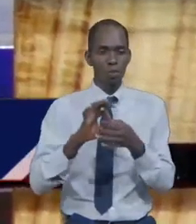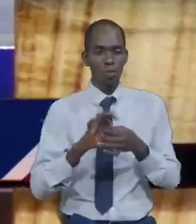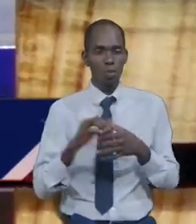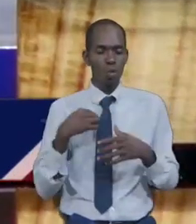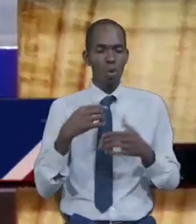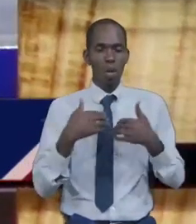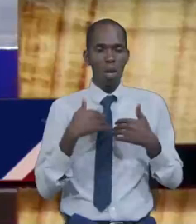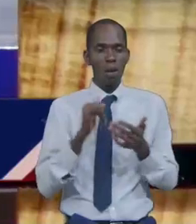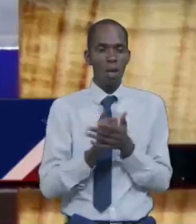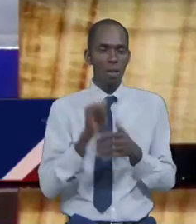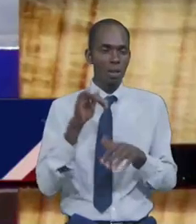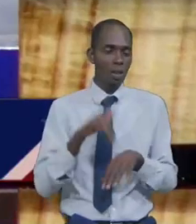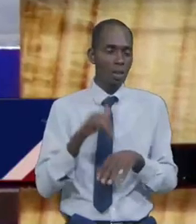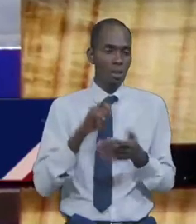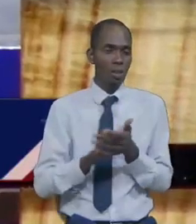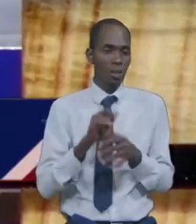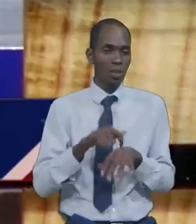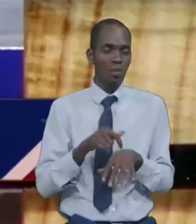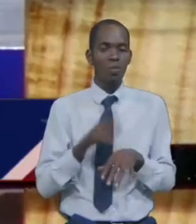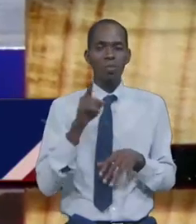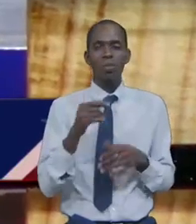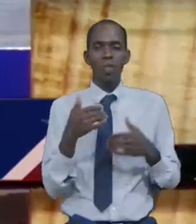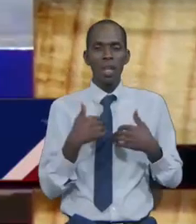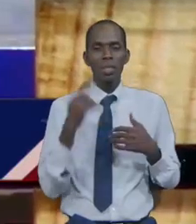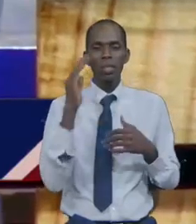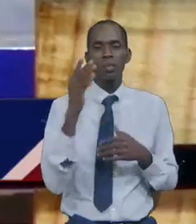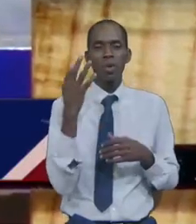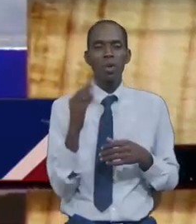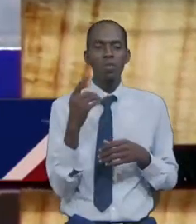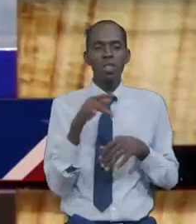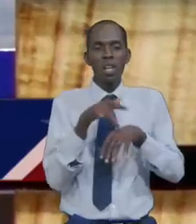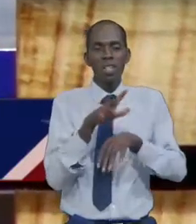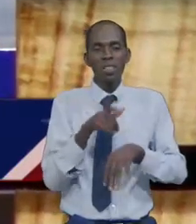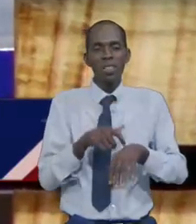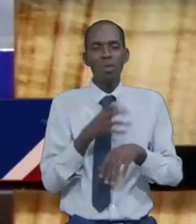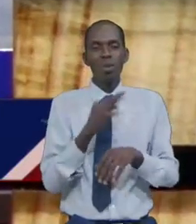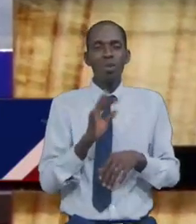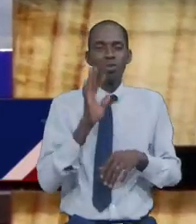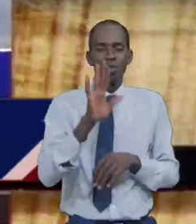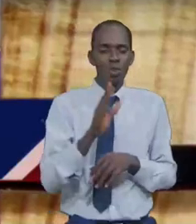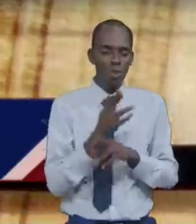la nouvelle communion. Tu auras le témoignage de l'aube de ta conversion et de ta